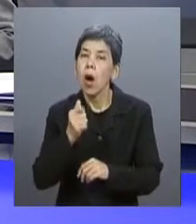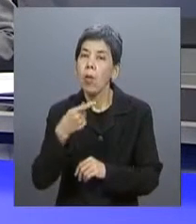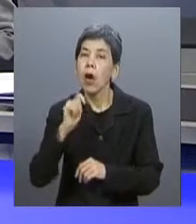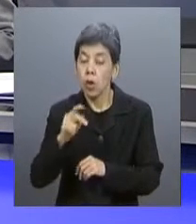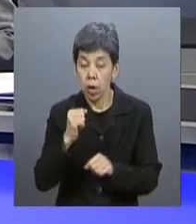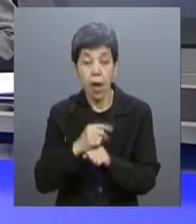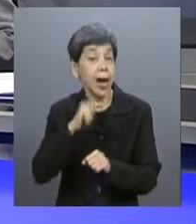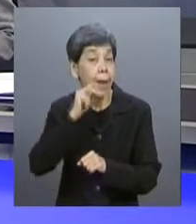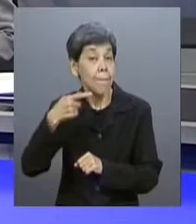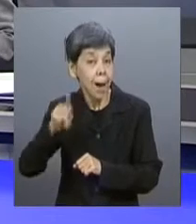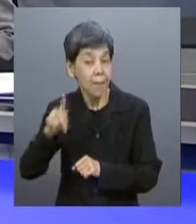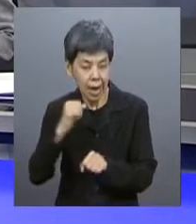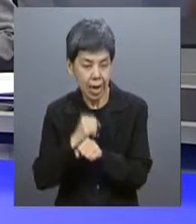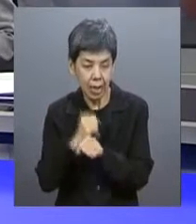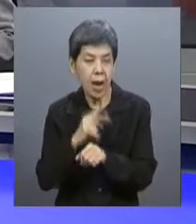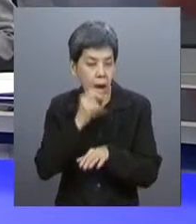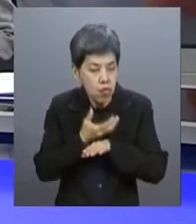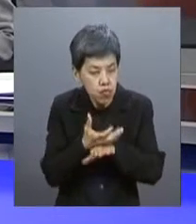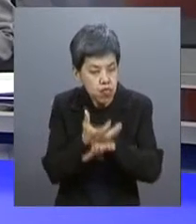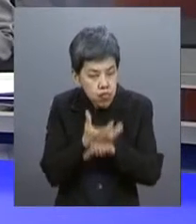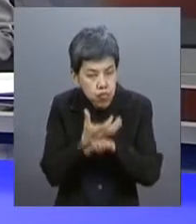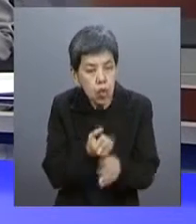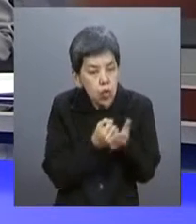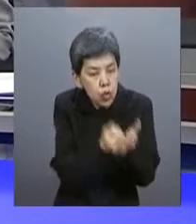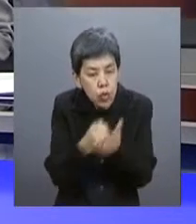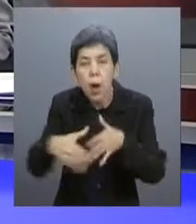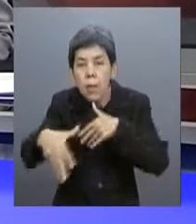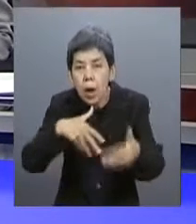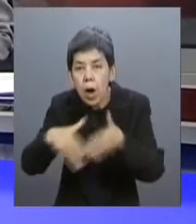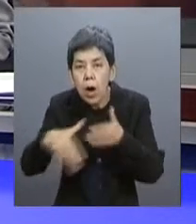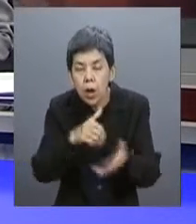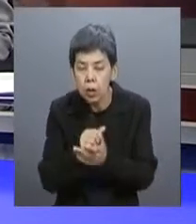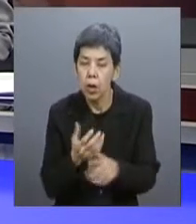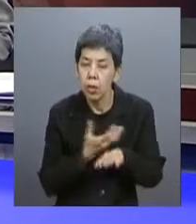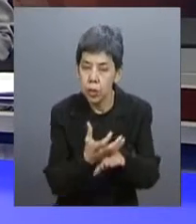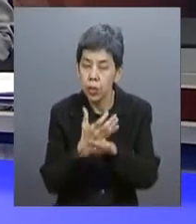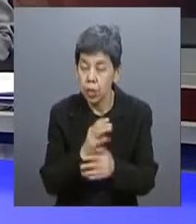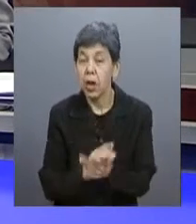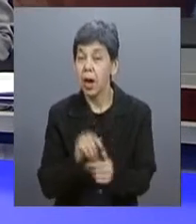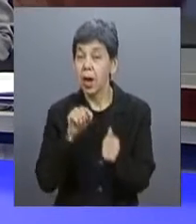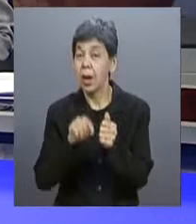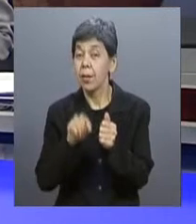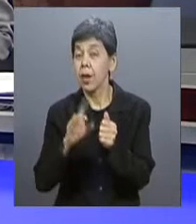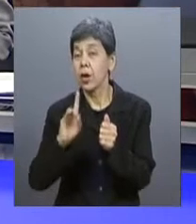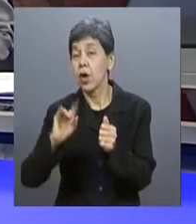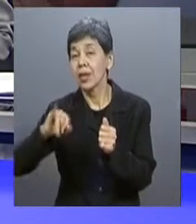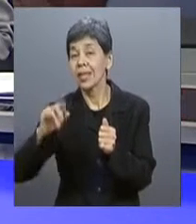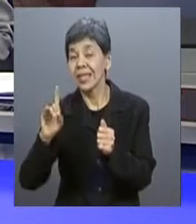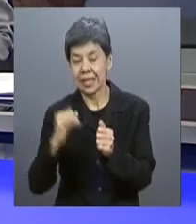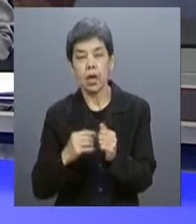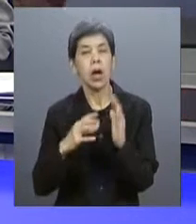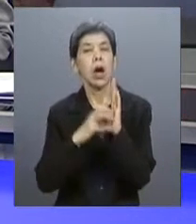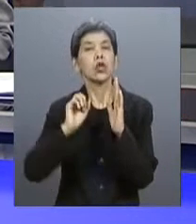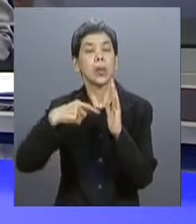และการประปาส่วนภูมิภาคก็ได้บรรทุกน้ำไปแจกจ่ายกับชาวบ้านตำบลแร่รถอำเภอดอนเจดีจังหวัดสุพรรณบุรีค่ะซึ่งก็